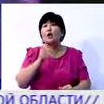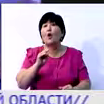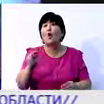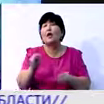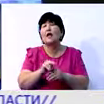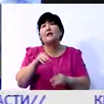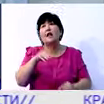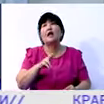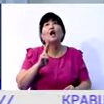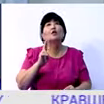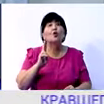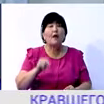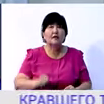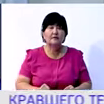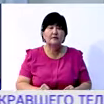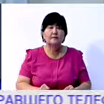трансплантологии Талгат Курманов.